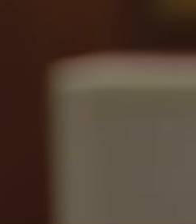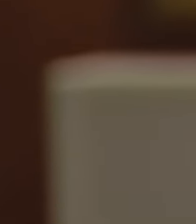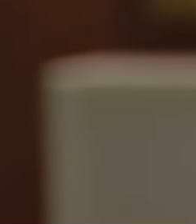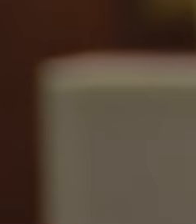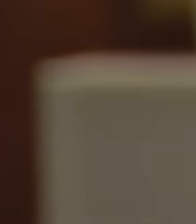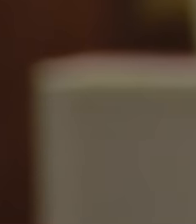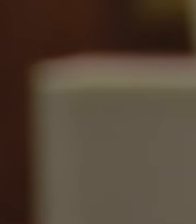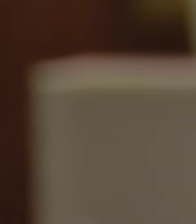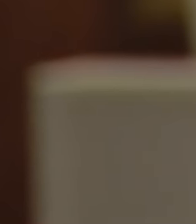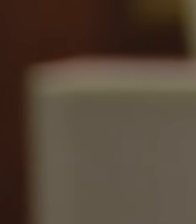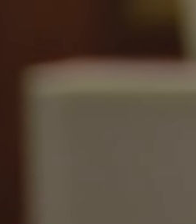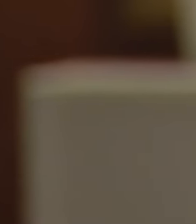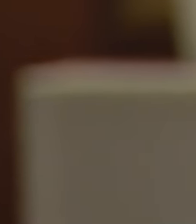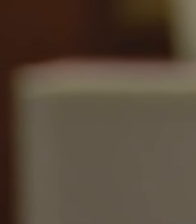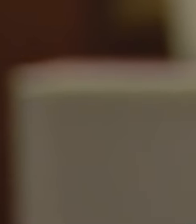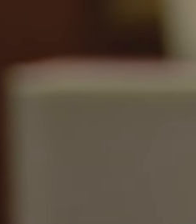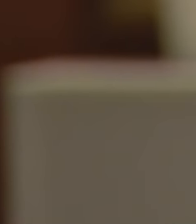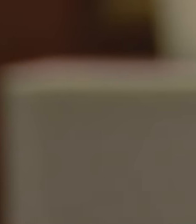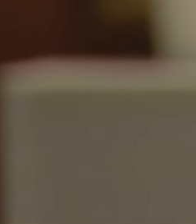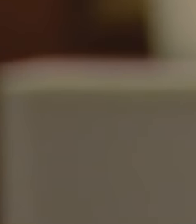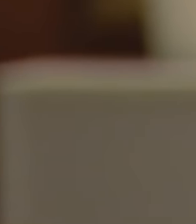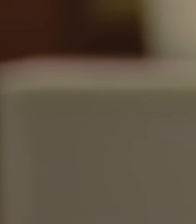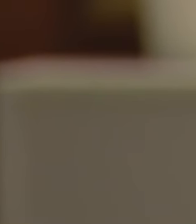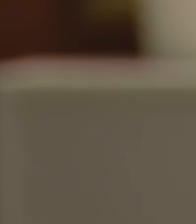بجاه من بيديه